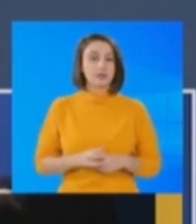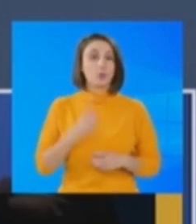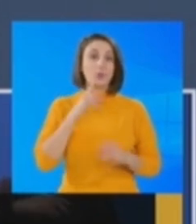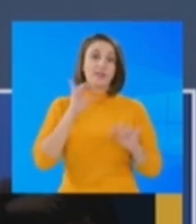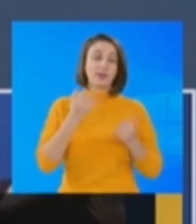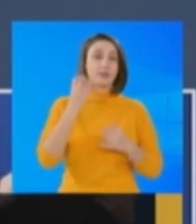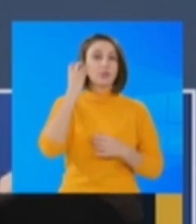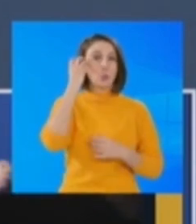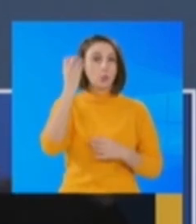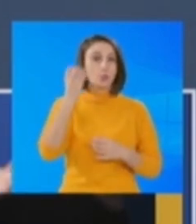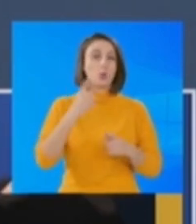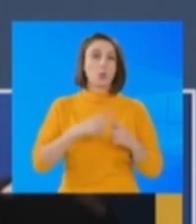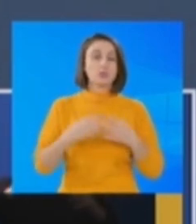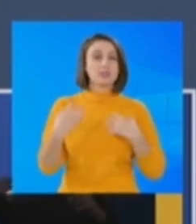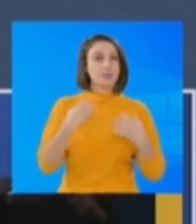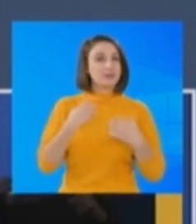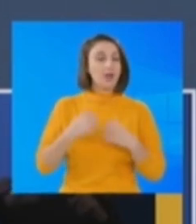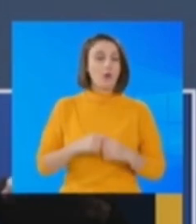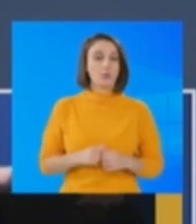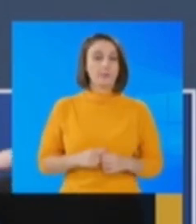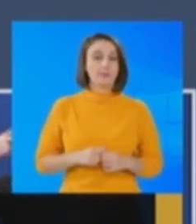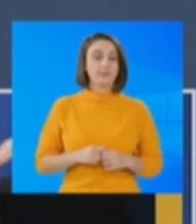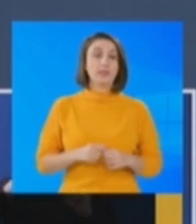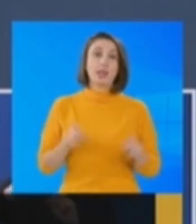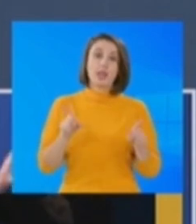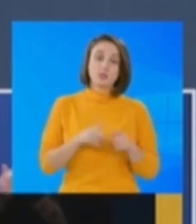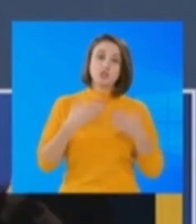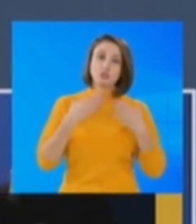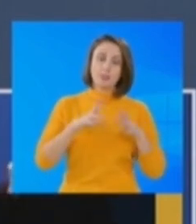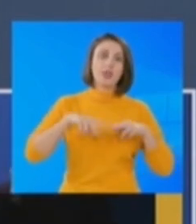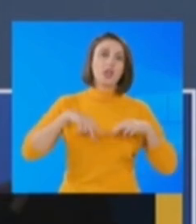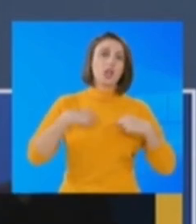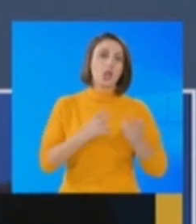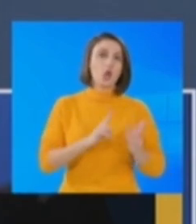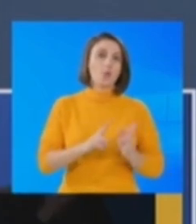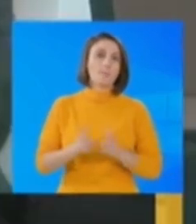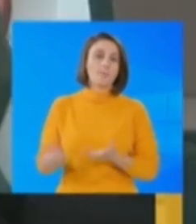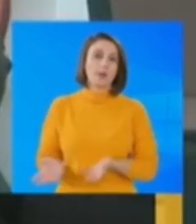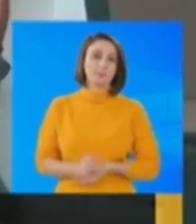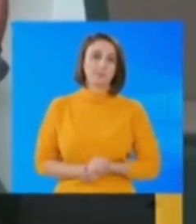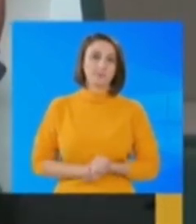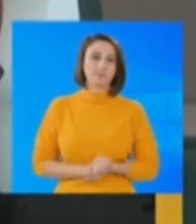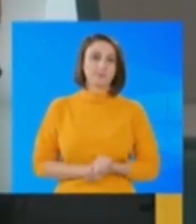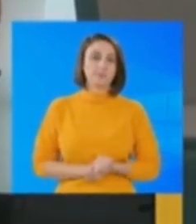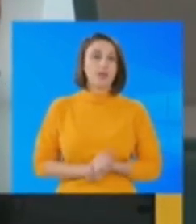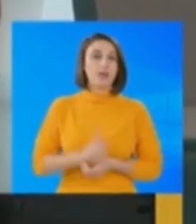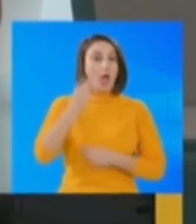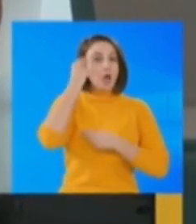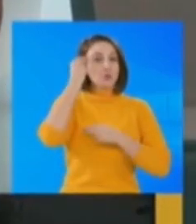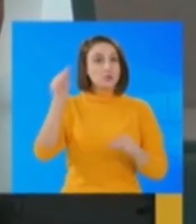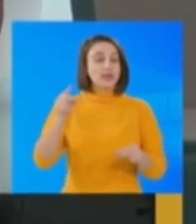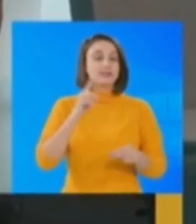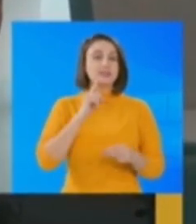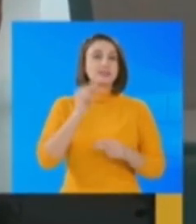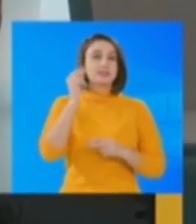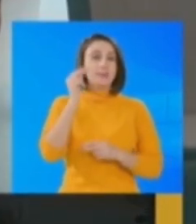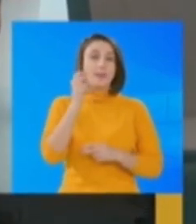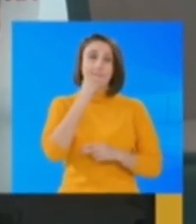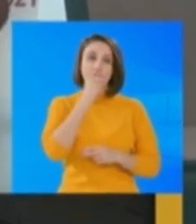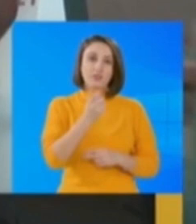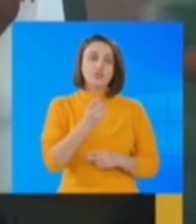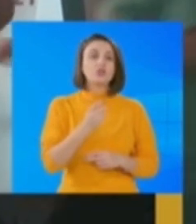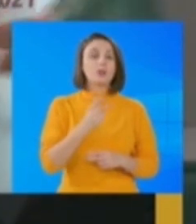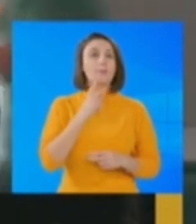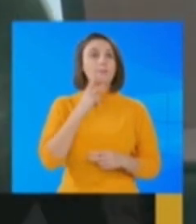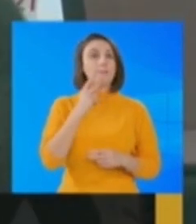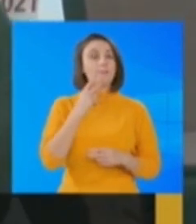la un eveniment cultural cu spectatori. Deci începem să revenim la normalitate. Florin Câțu a anunțat și că semnalele